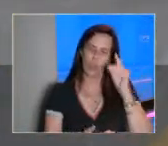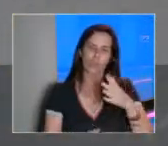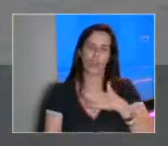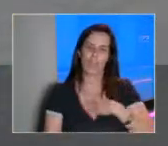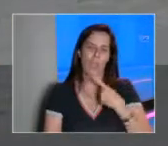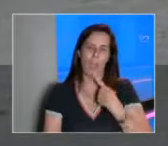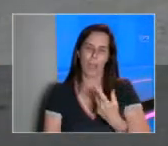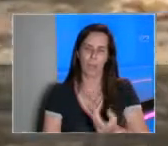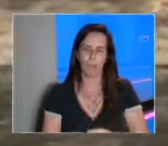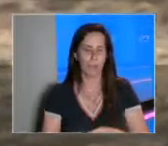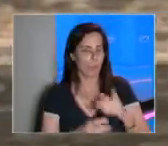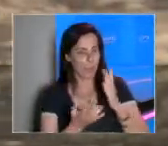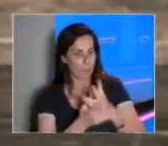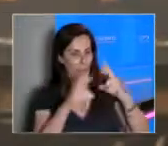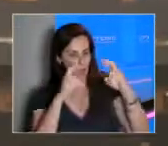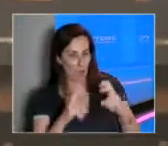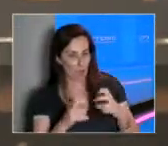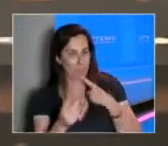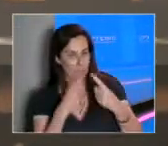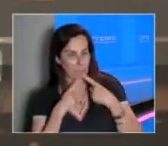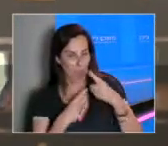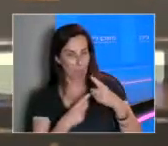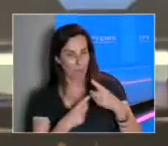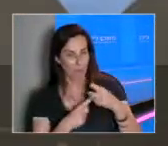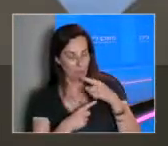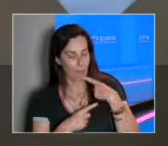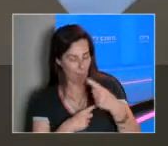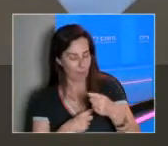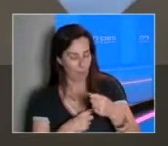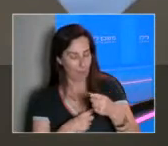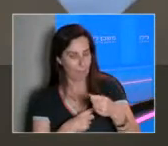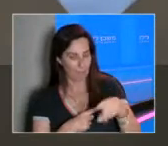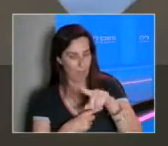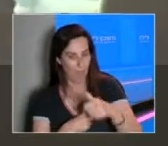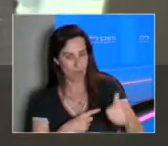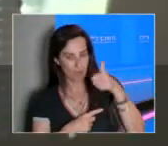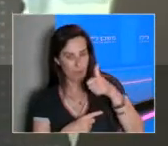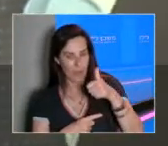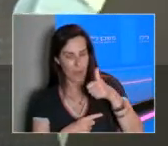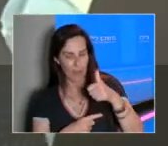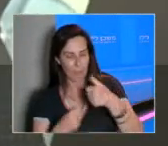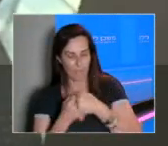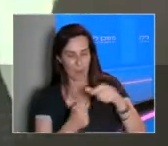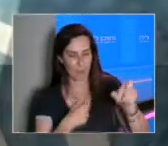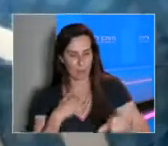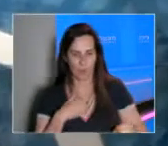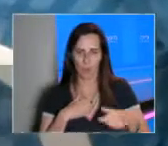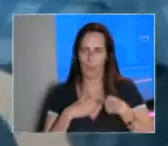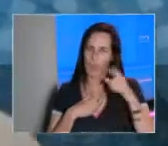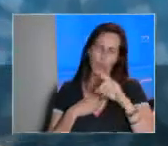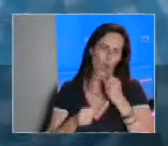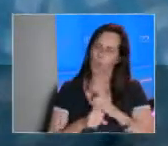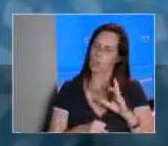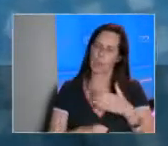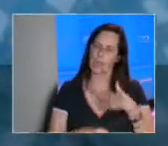שאני אמרתי את זה. ישבת איתם? יצאת אליהם לאוהל המחאה? להגיד להם את הדברים האלו שאתה אומר לנו עכשיו? אני לא עוסק בזה. אני